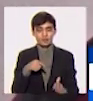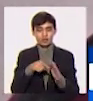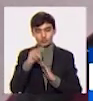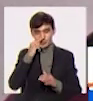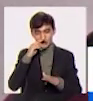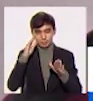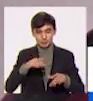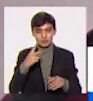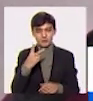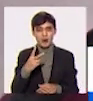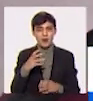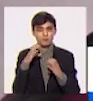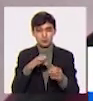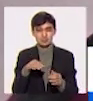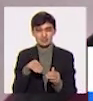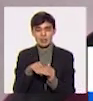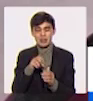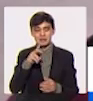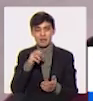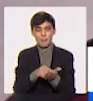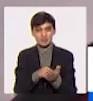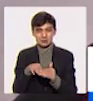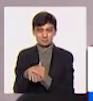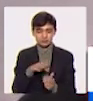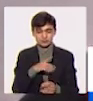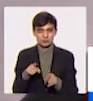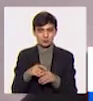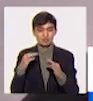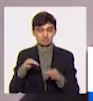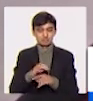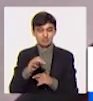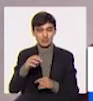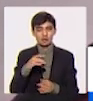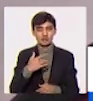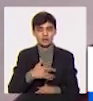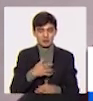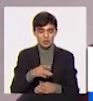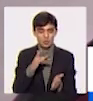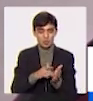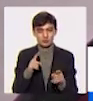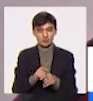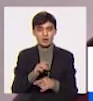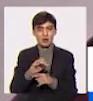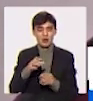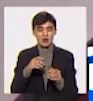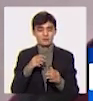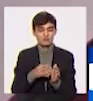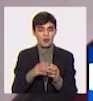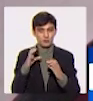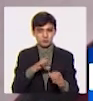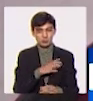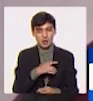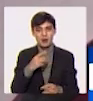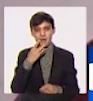Шымкентке резервтегі 2 автобус жіберілді. Қызылорда, Балқаш пен Жезқазған қалаларына бір-бір автобустан бөлінді. Билеттер ғана бұрынғысынша, ал шет